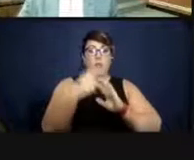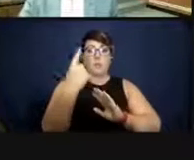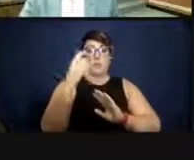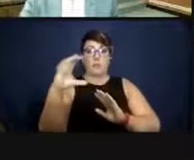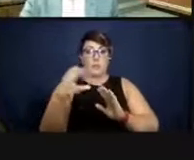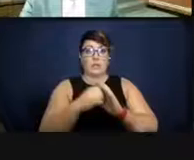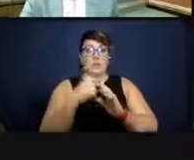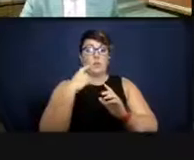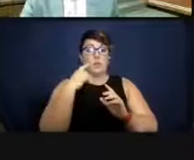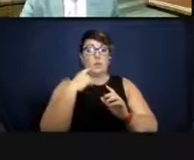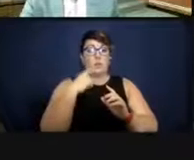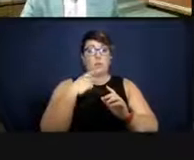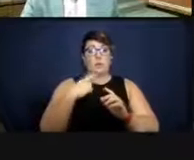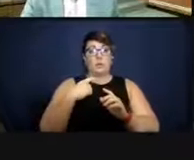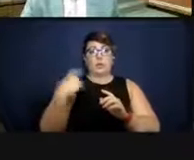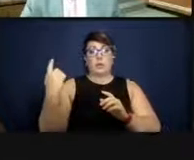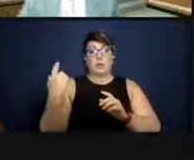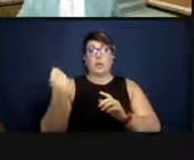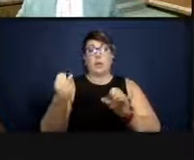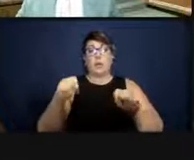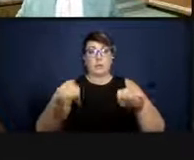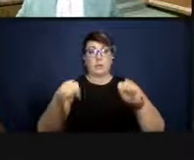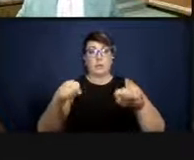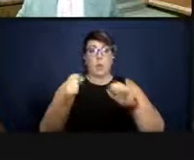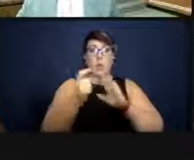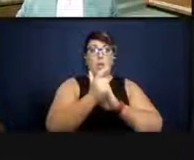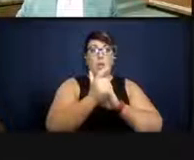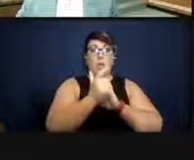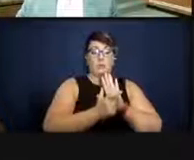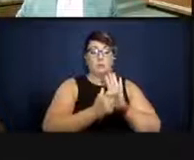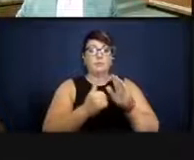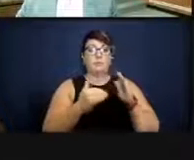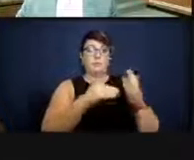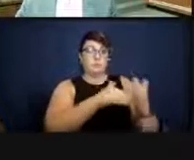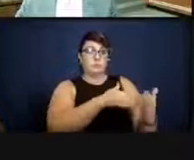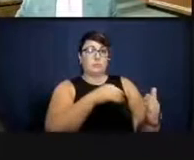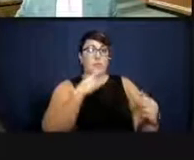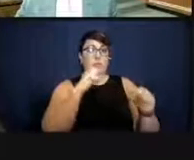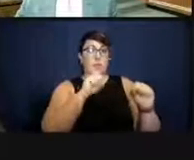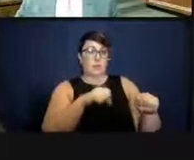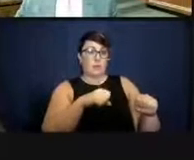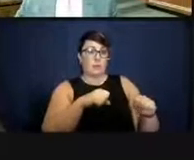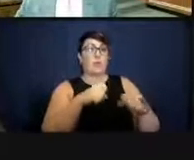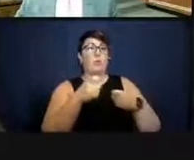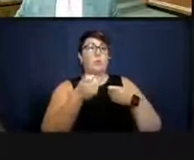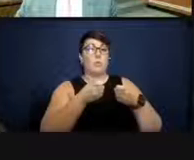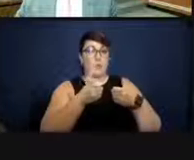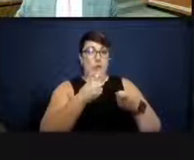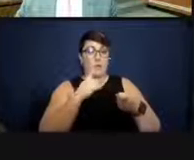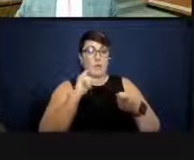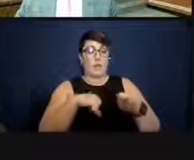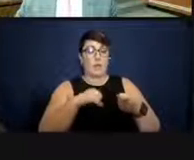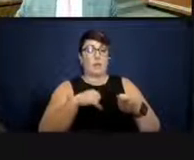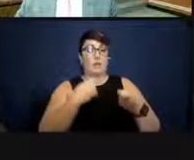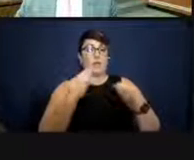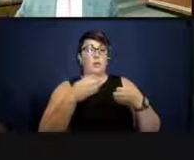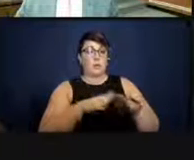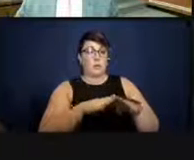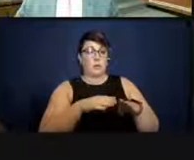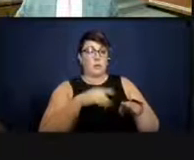لهذه الأمور وللتحدث عن بعض الأمور العالقة وتحديد بعض